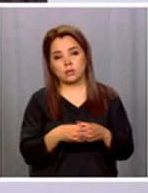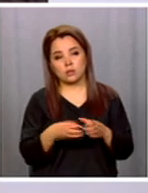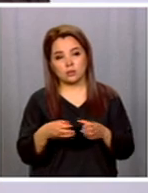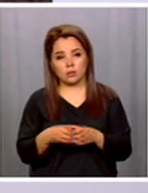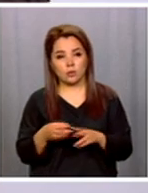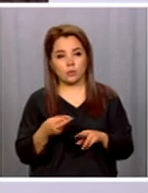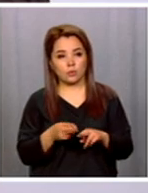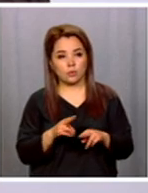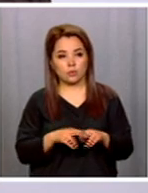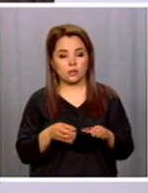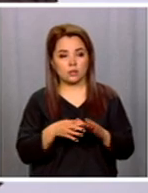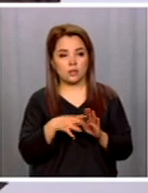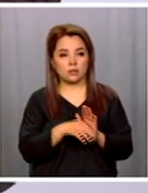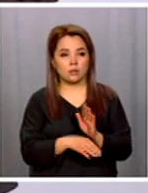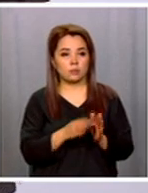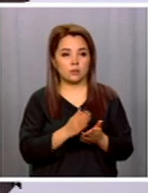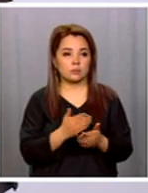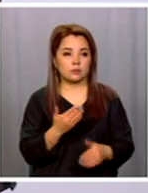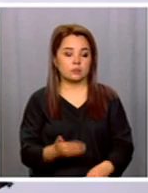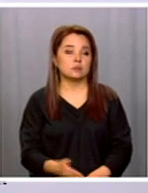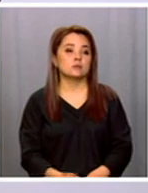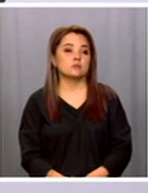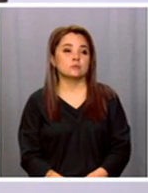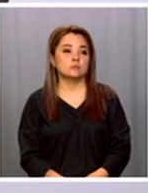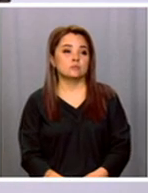осы салаға жатқызамыз.